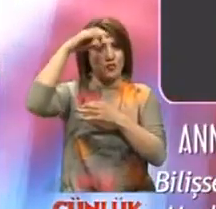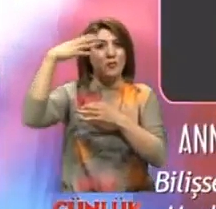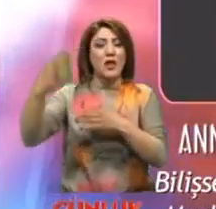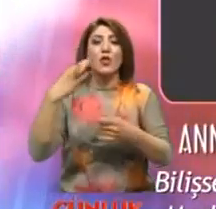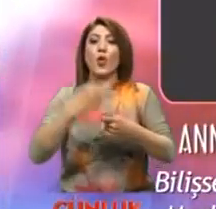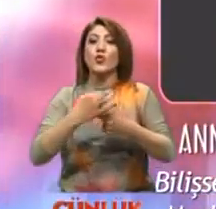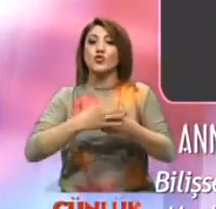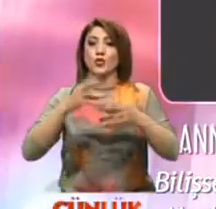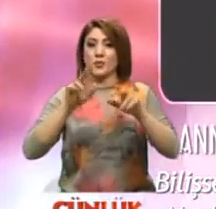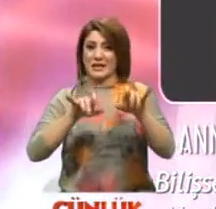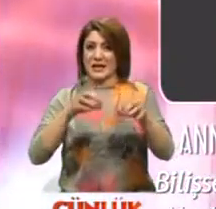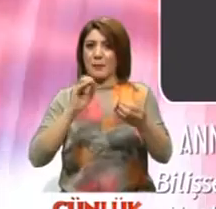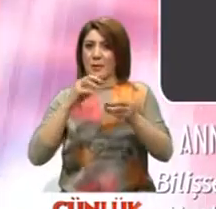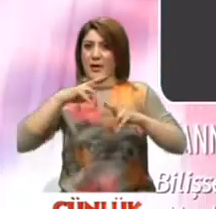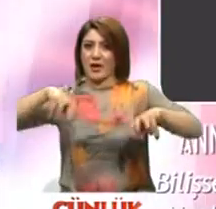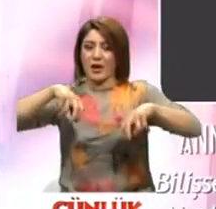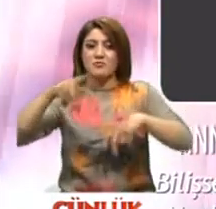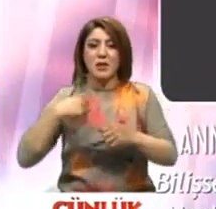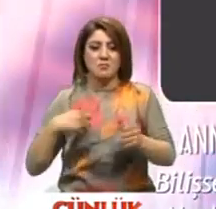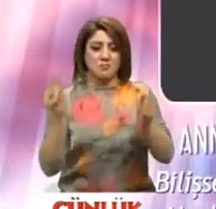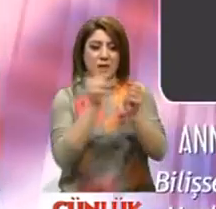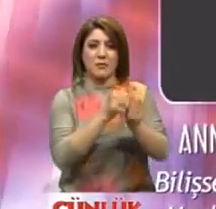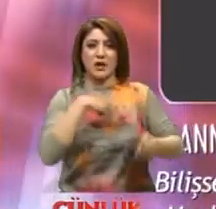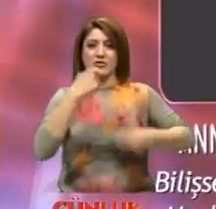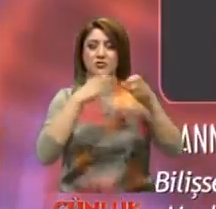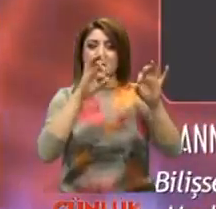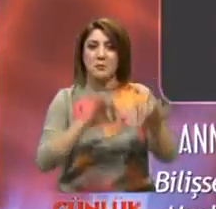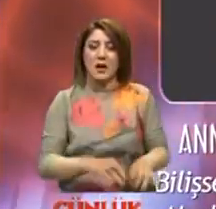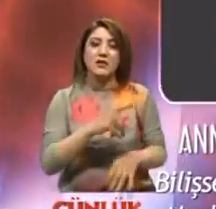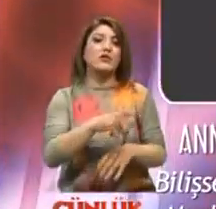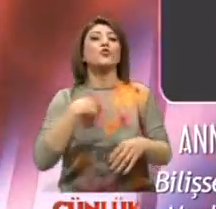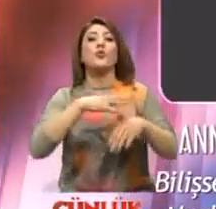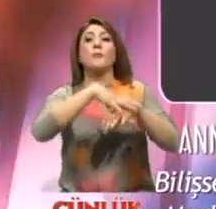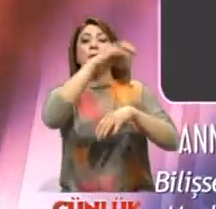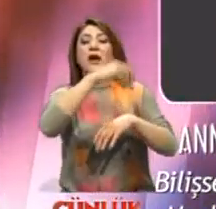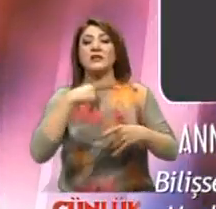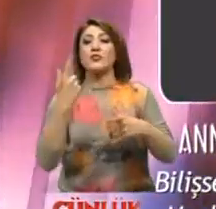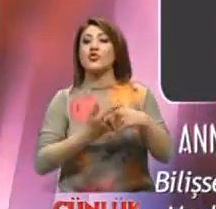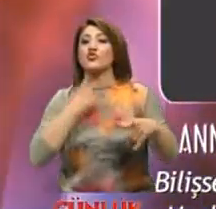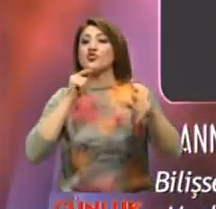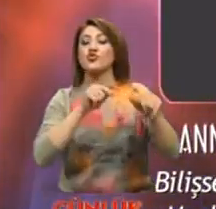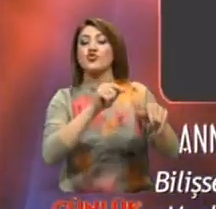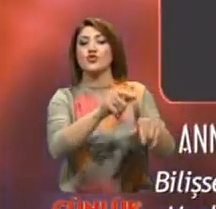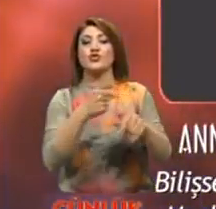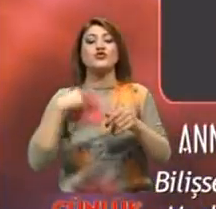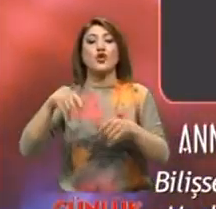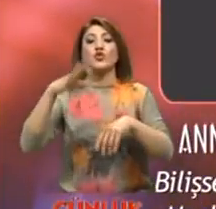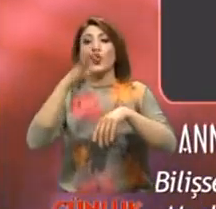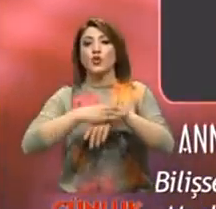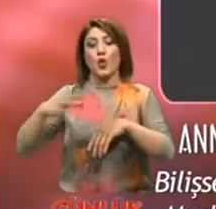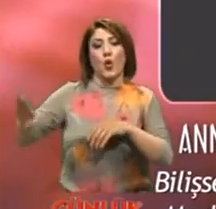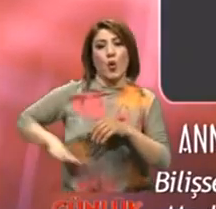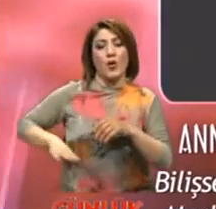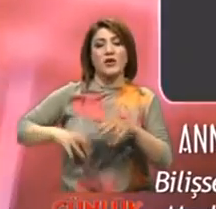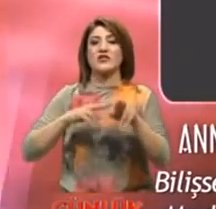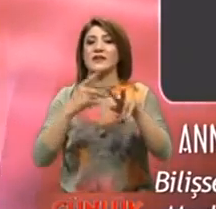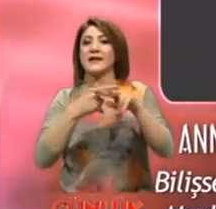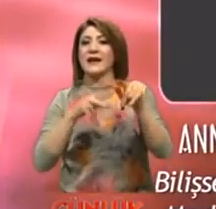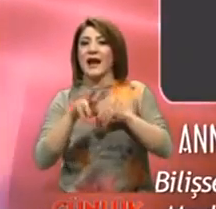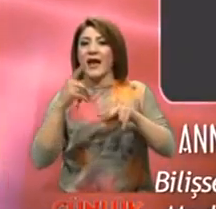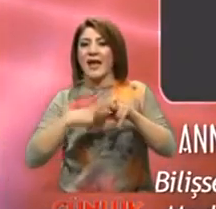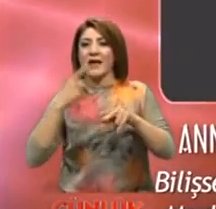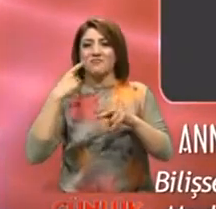ODTÜ Bilişsel Bebek Araştırmaları Merkezi'nde bir araya geldiler. Merkezin proje yürütücüsü Anet Oğanberger ve doktora öğrencisi Kaya Tuna